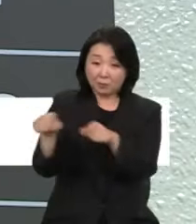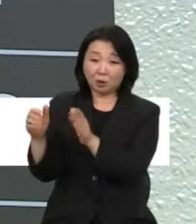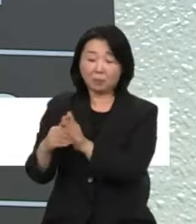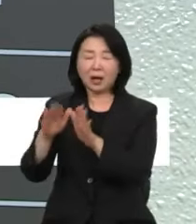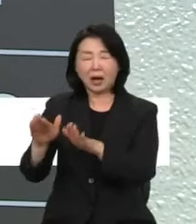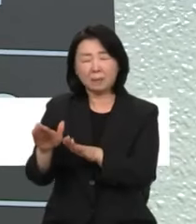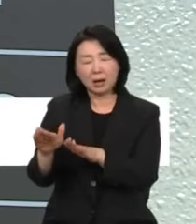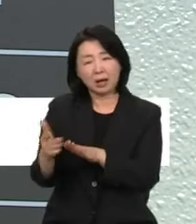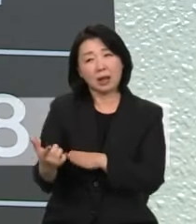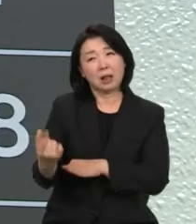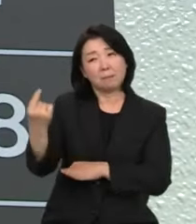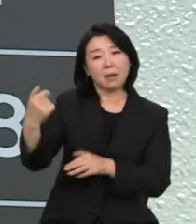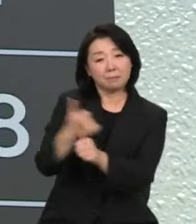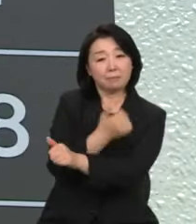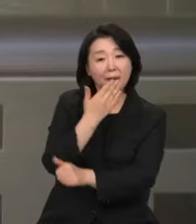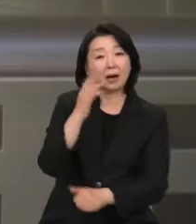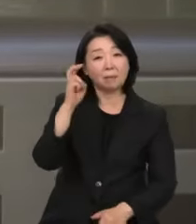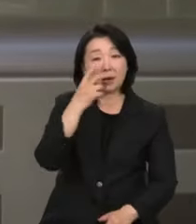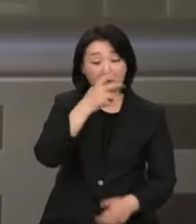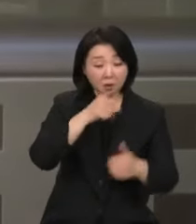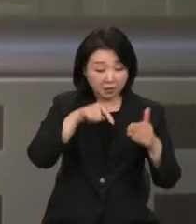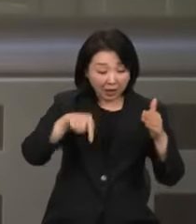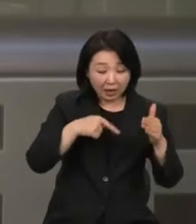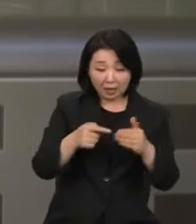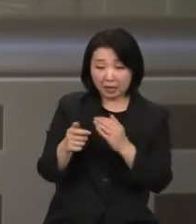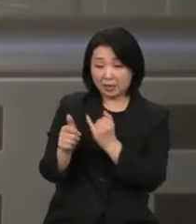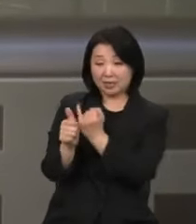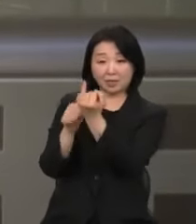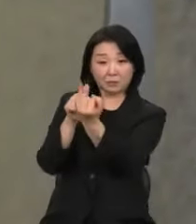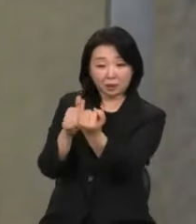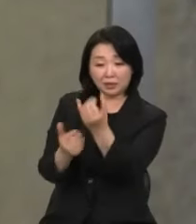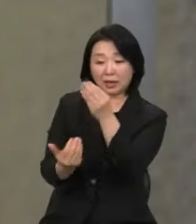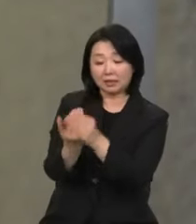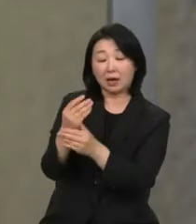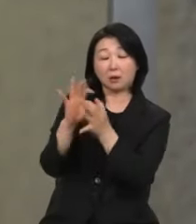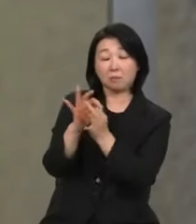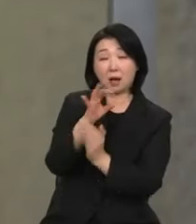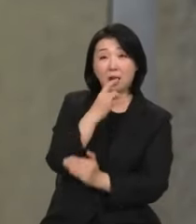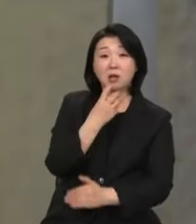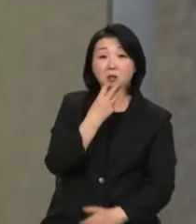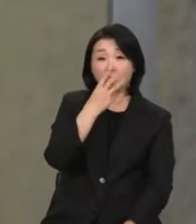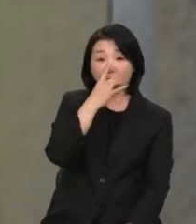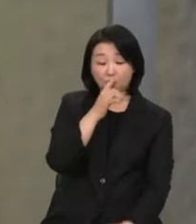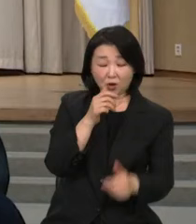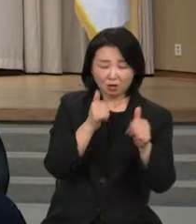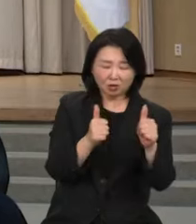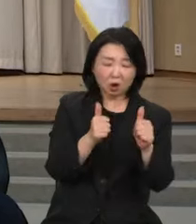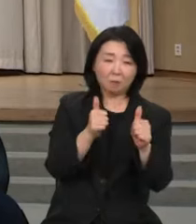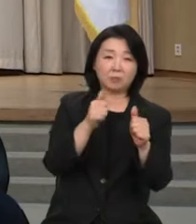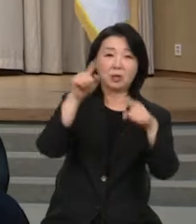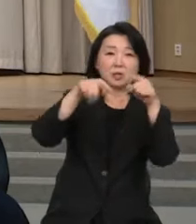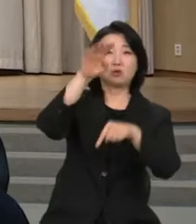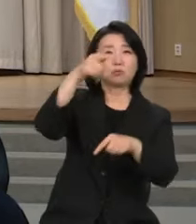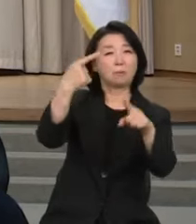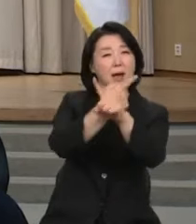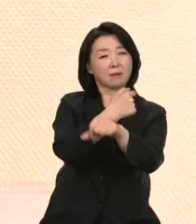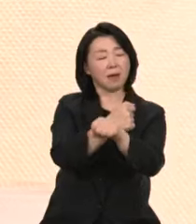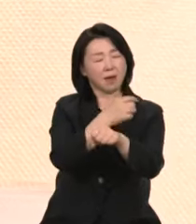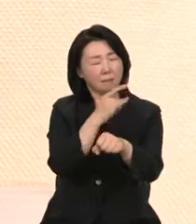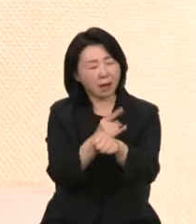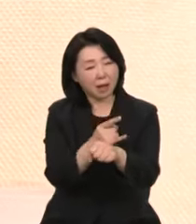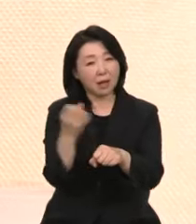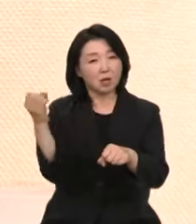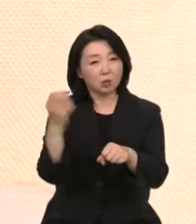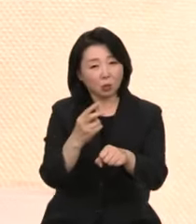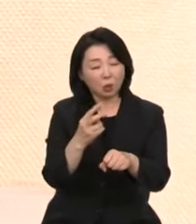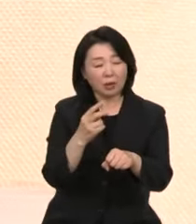걸로 보입니다. 검찰 내부에서도 김 여사 사건을 맡고 있는 서울중앙지검 지휘부가 바뀔지 이원석 검찰총장의 남은